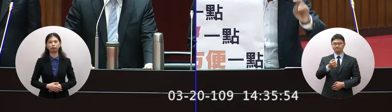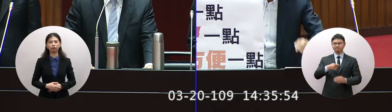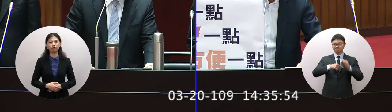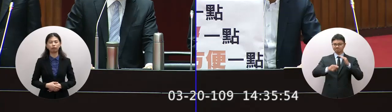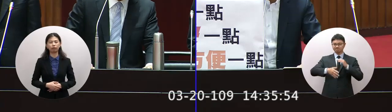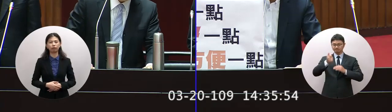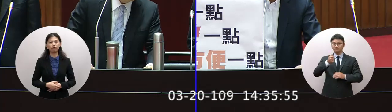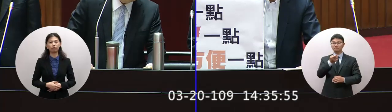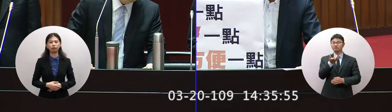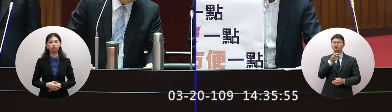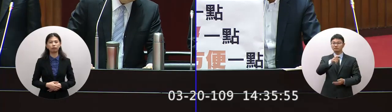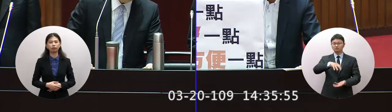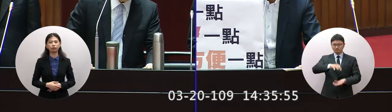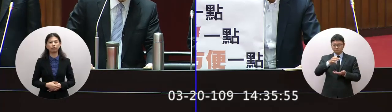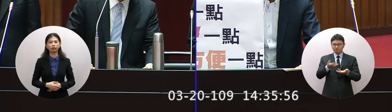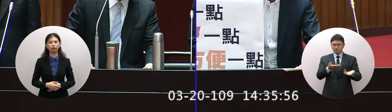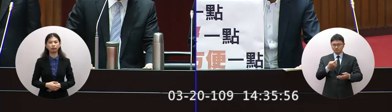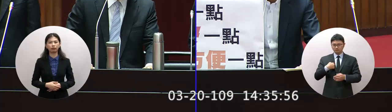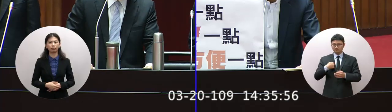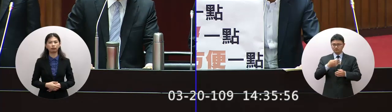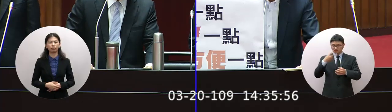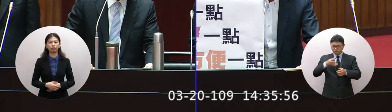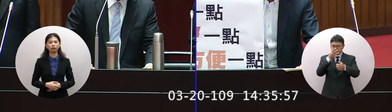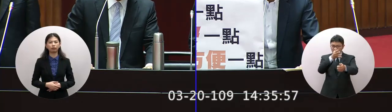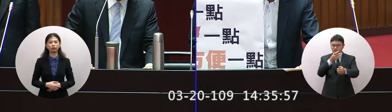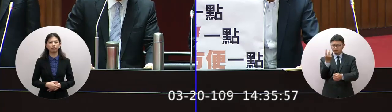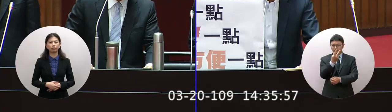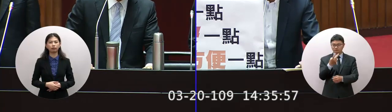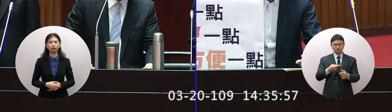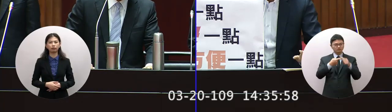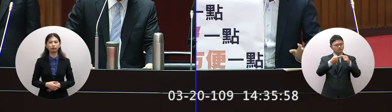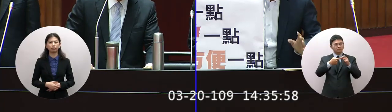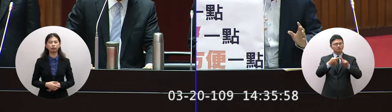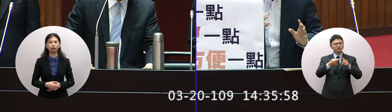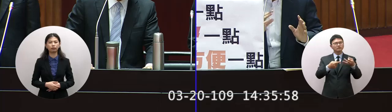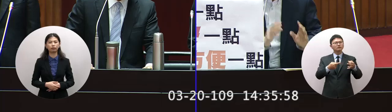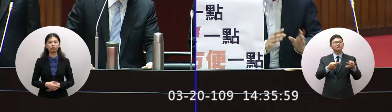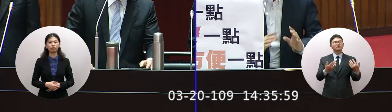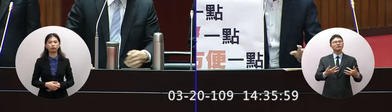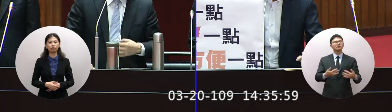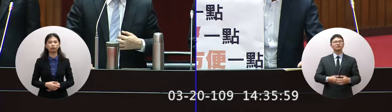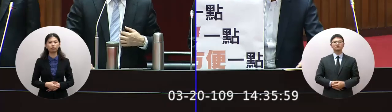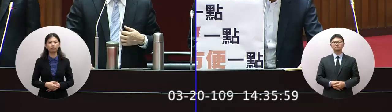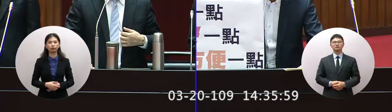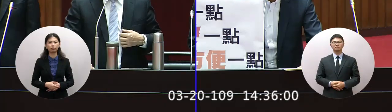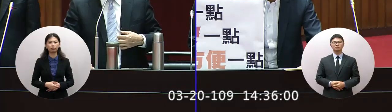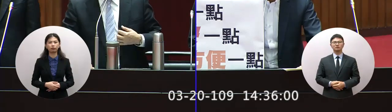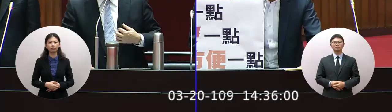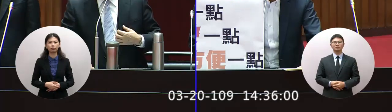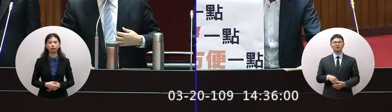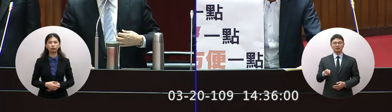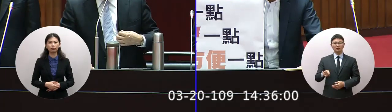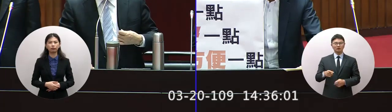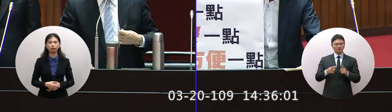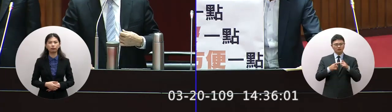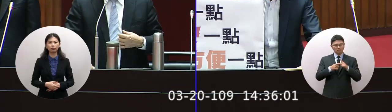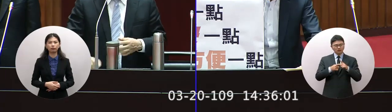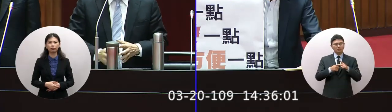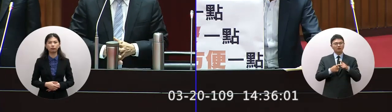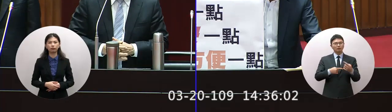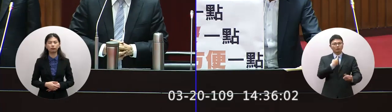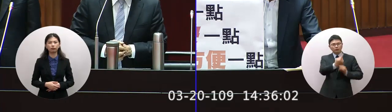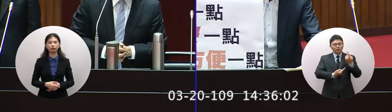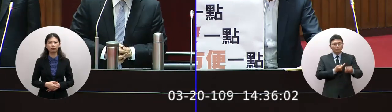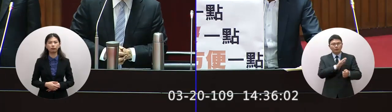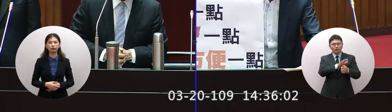长刚才提的内容，我再请教你两点哦。第一个，你讲到钱的部分哦，就是因为筹入有相关的人力的资源的费用嘛，那